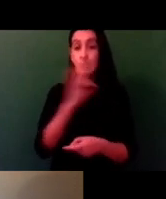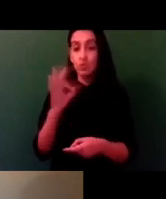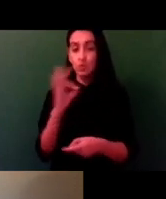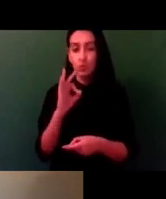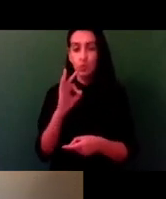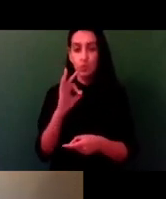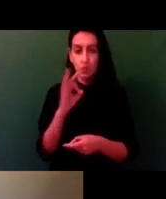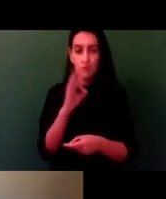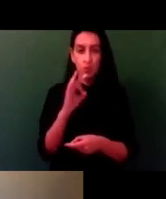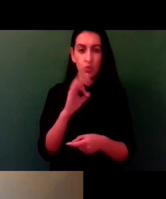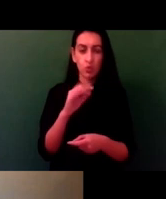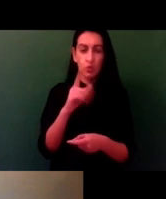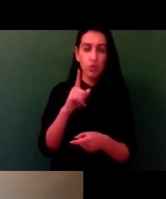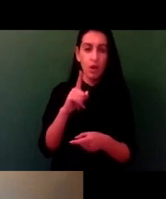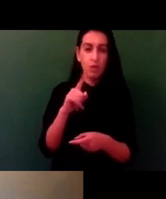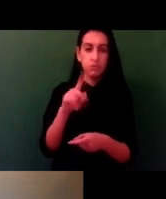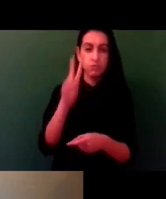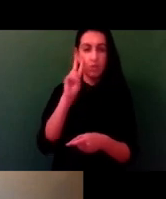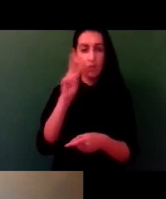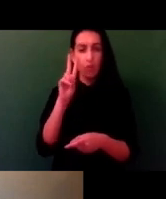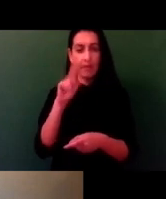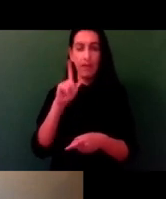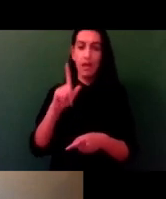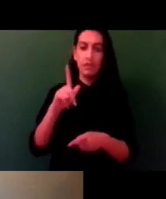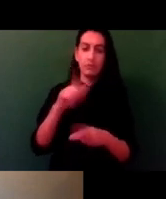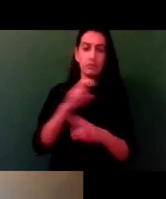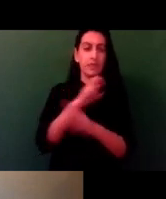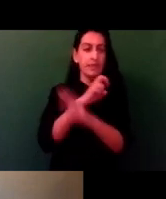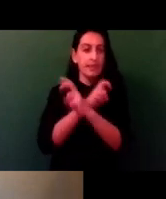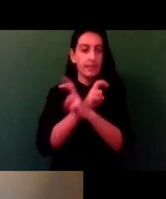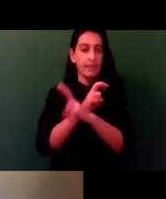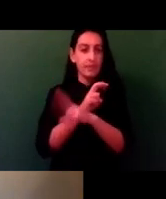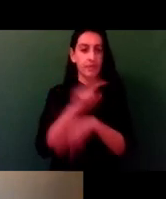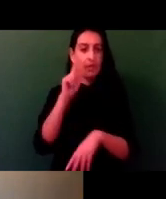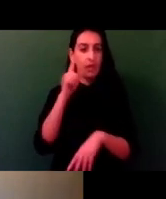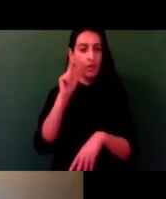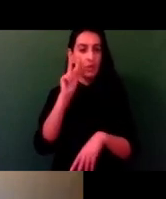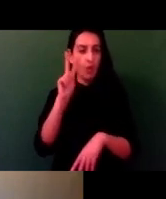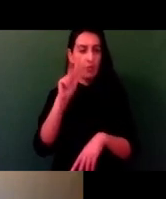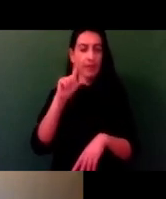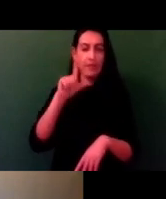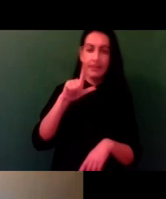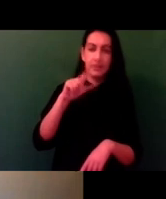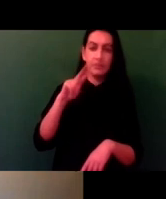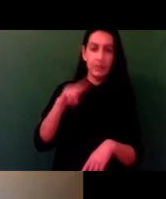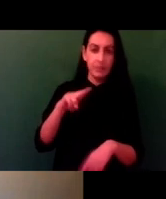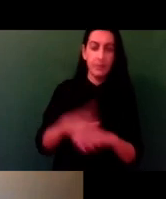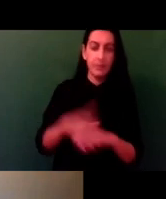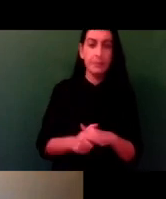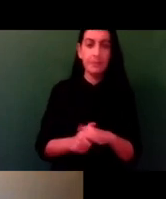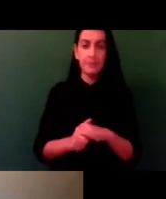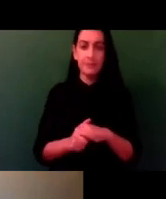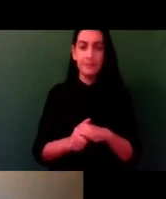Bu aynı zamanda riski de, özellikle büyük bütçeli ve daha hani bu risk kim paylaşacak sorusu